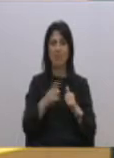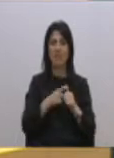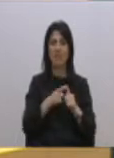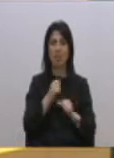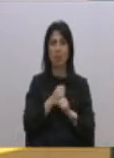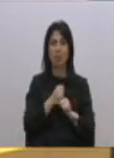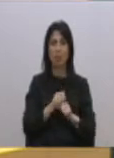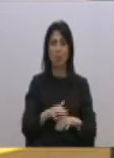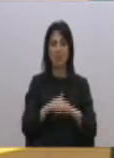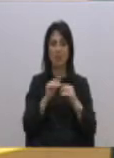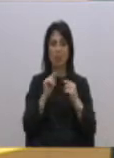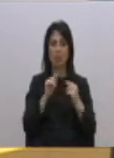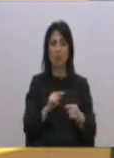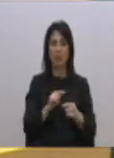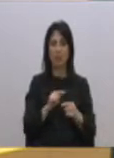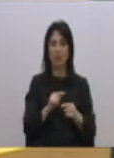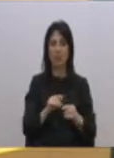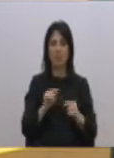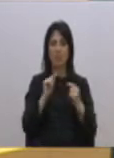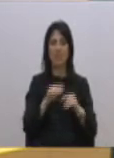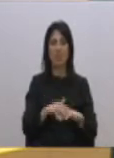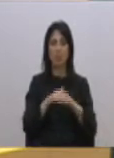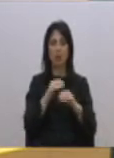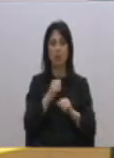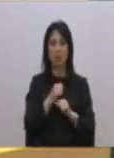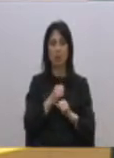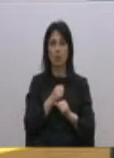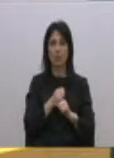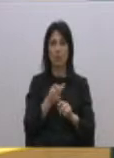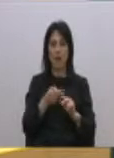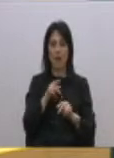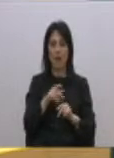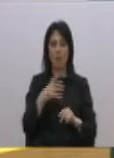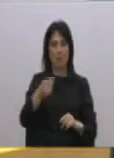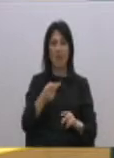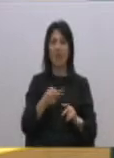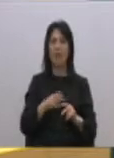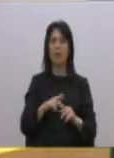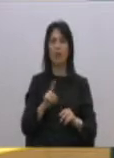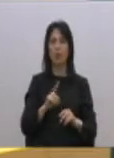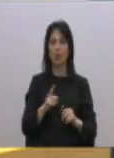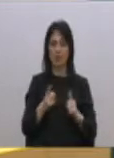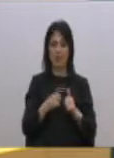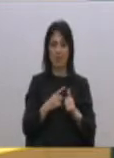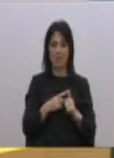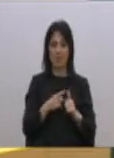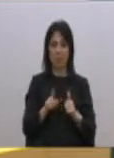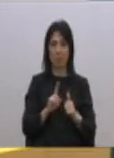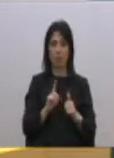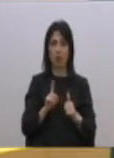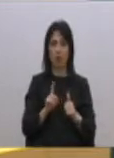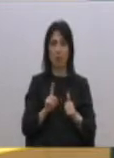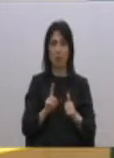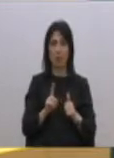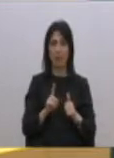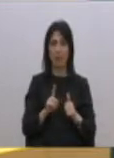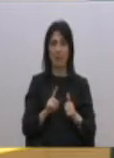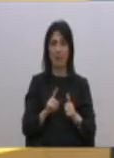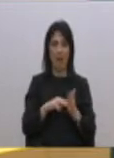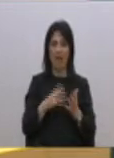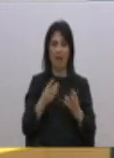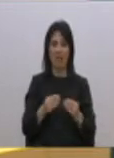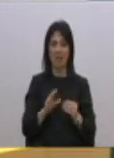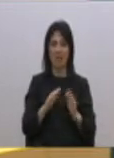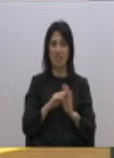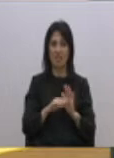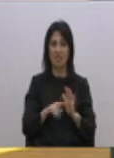უკეთებთ საბოტაჟს. საბოტაჟს უკეთებთ ამ ქვეყნის. სტატუსიც რომ არის დღეს დღის